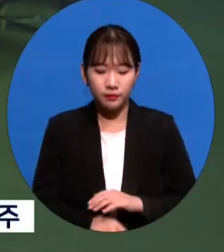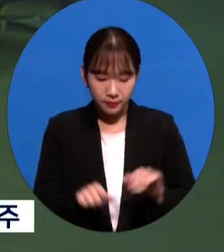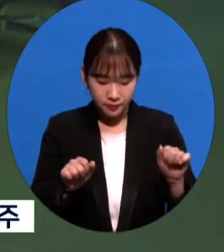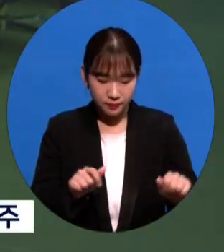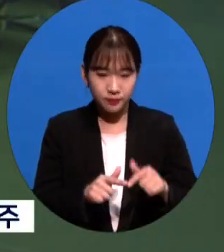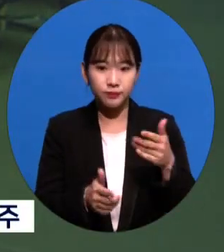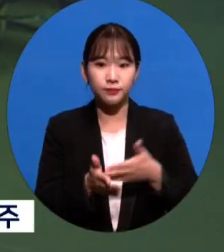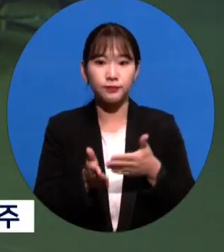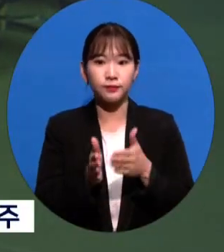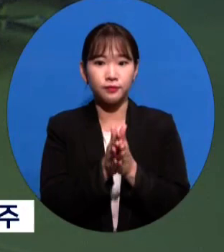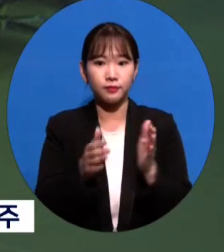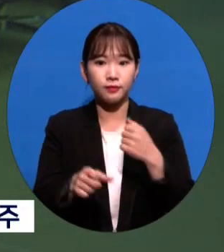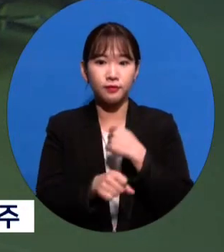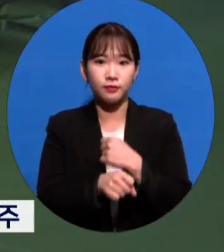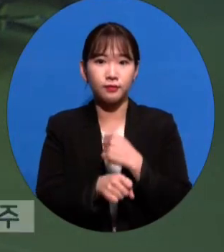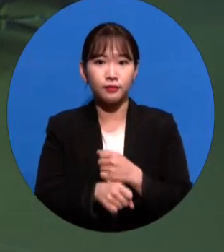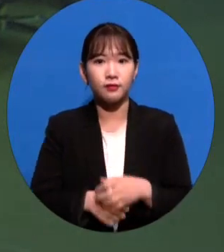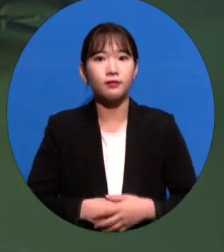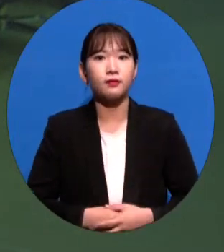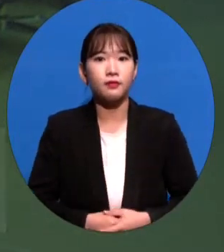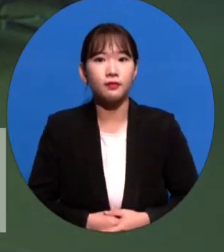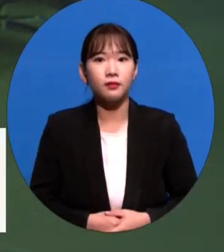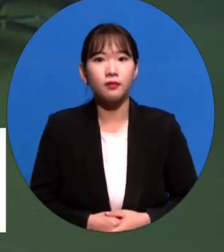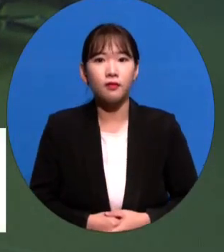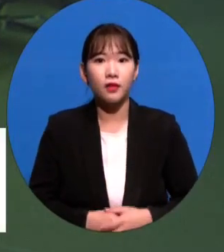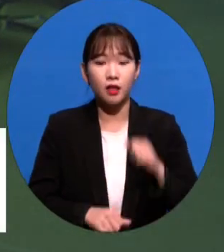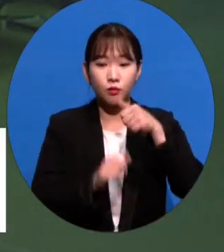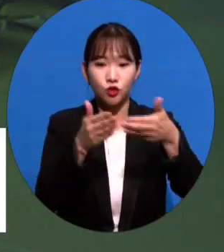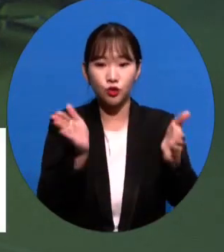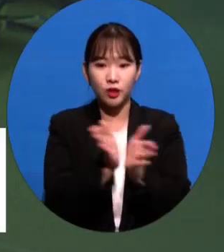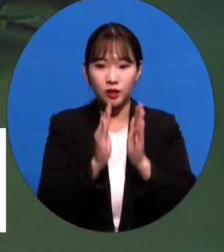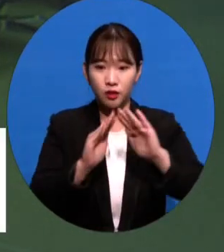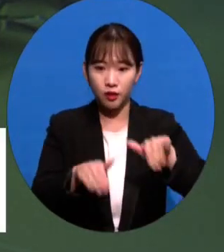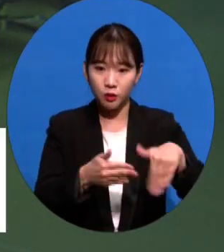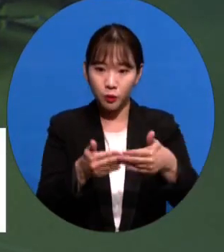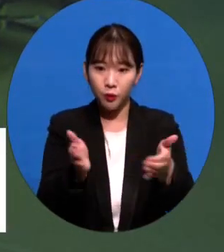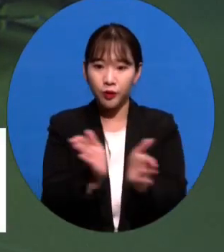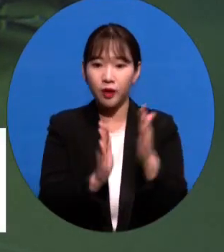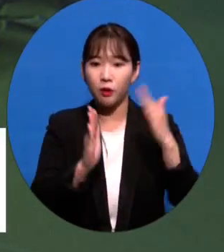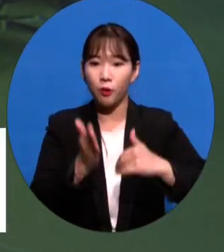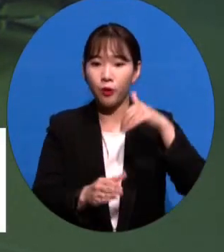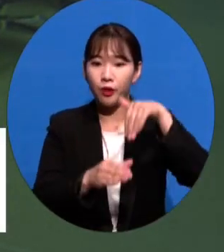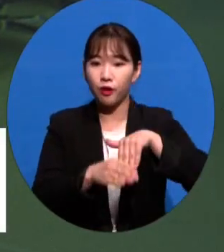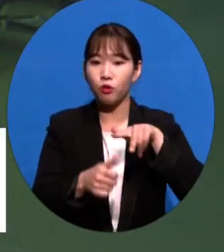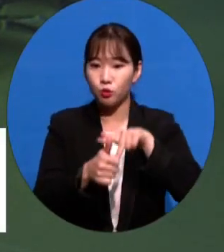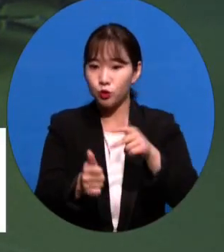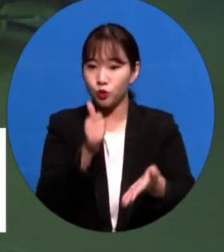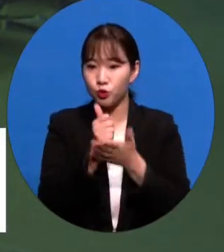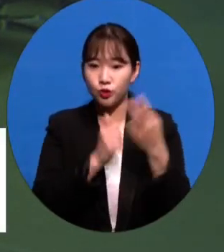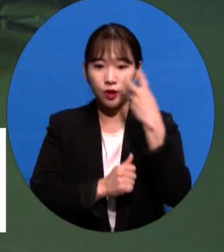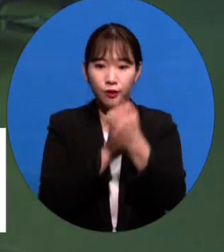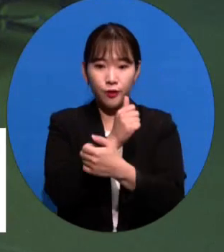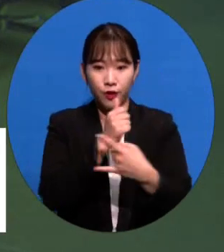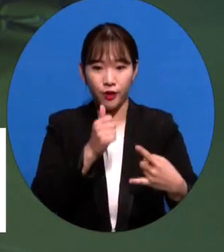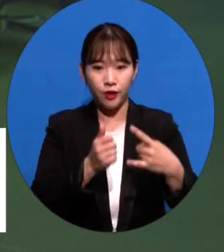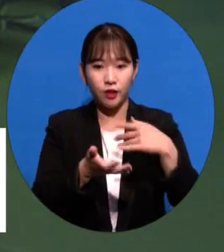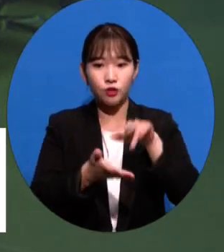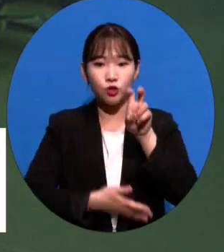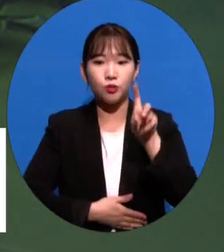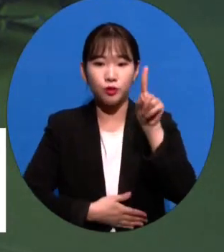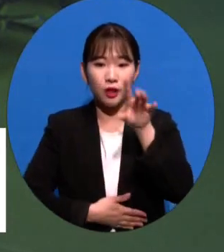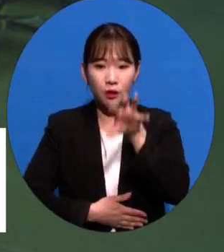여러분 안녕하십니까. 목포 MBC 뉴스데스크입니다. 민주당 전남도당 공직선거 후보자 추천관리위원회가